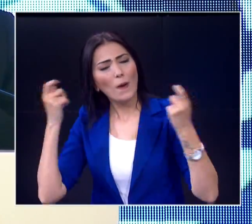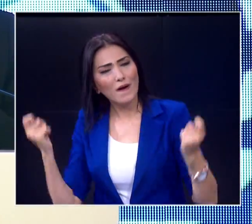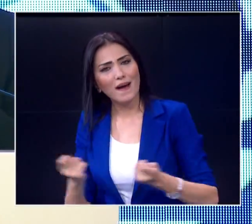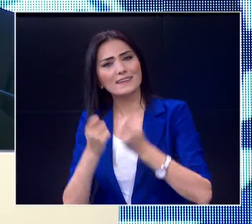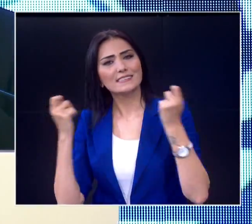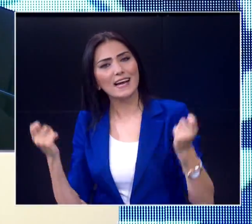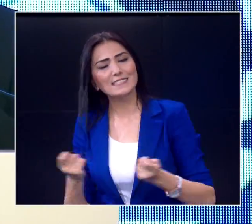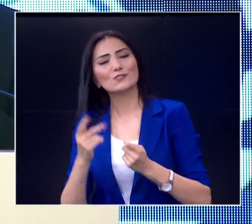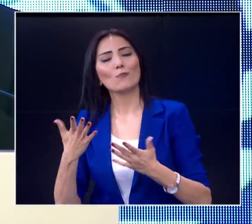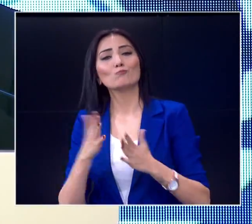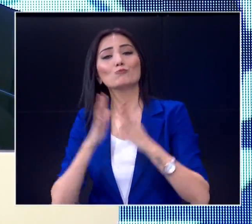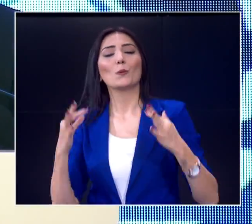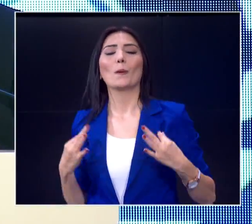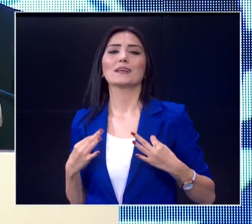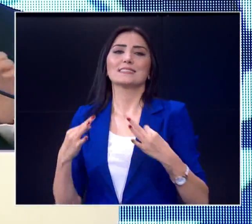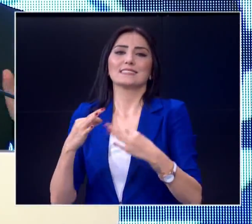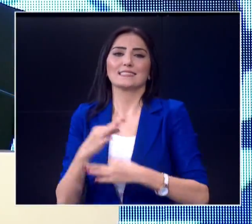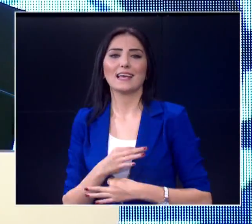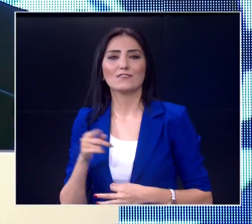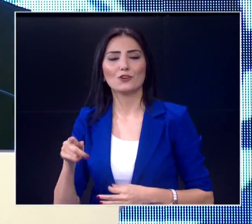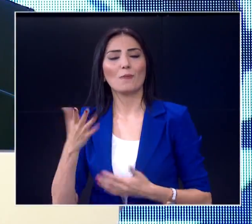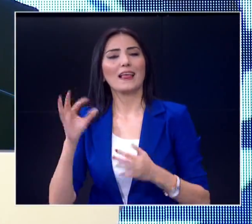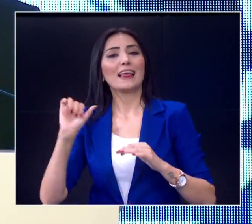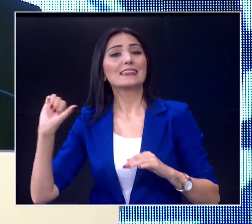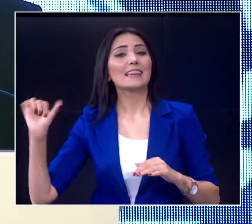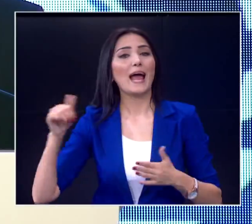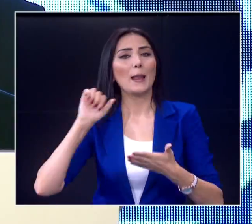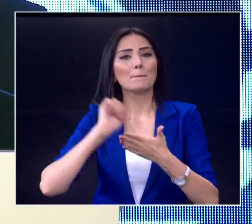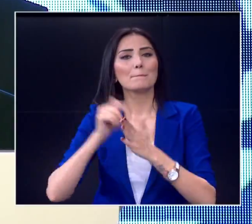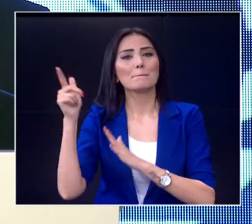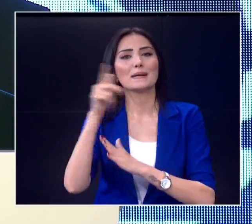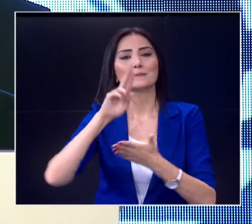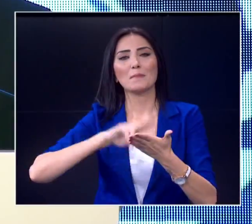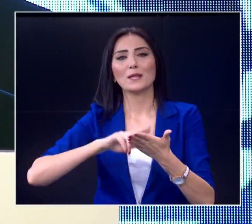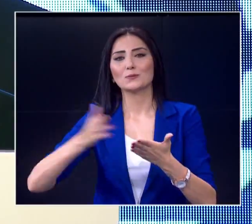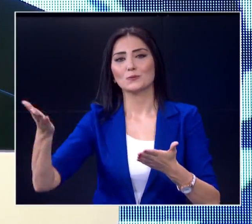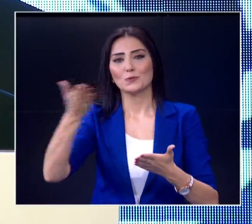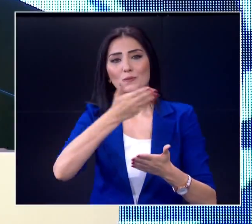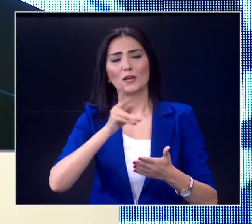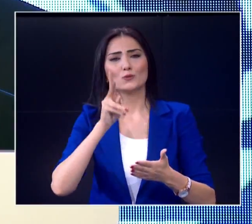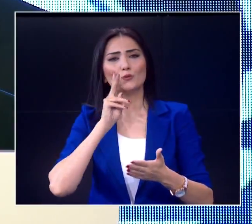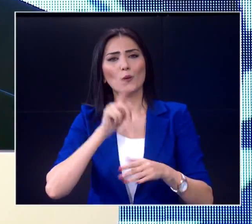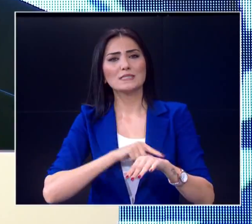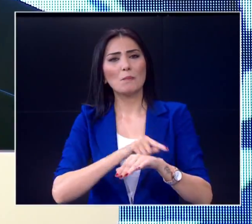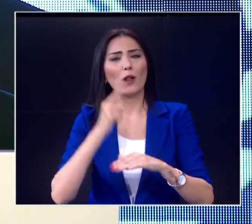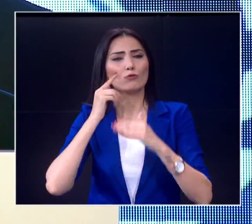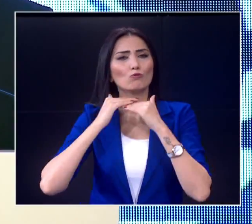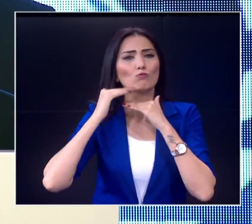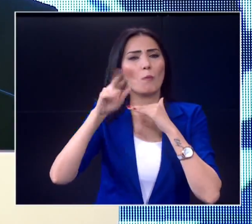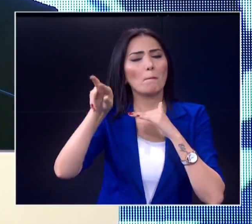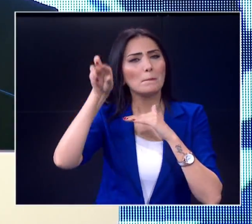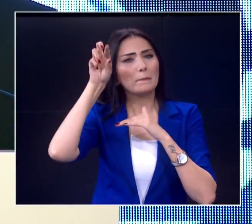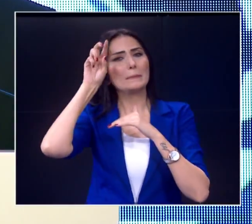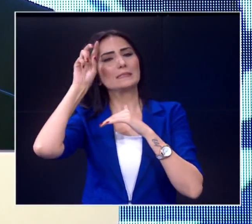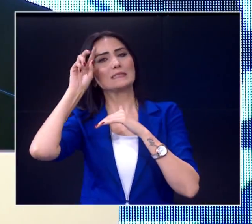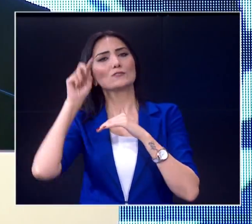gayretinize büyük saygı duyuyoruz. Değerli basın mensupları, son zamanlarda toplumsal